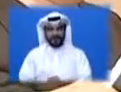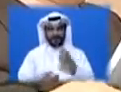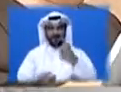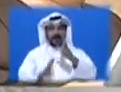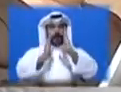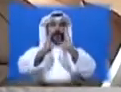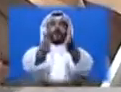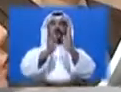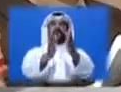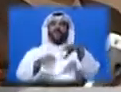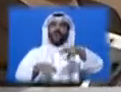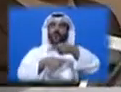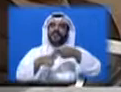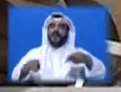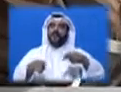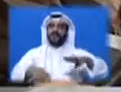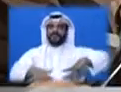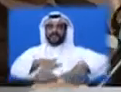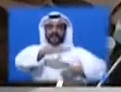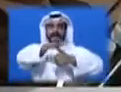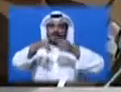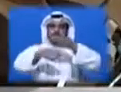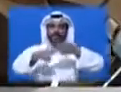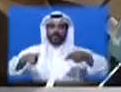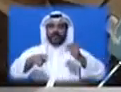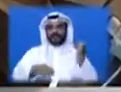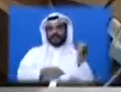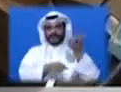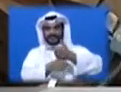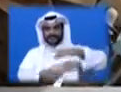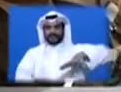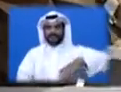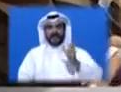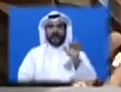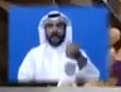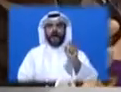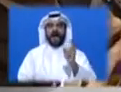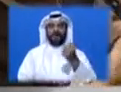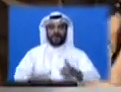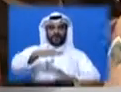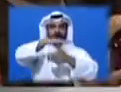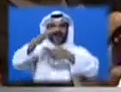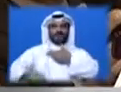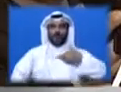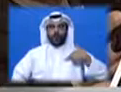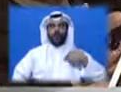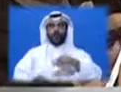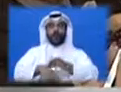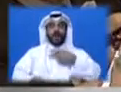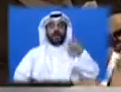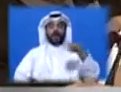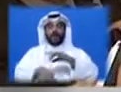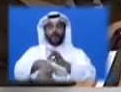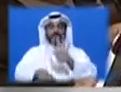أقدم تهاني دولة الكويت ممثلة بسيدي حضرة صاحب السمو الأمير وسمو ولي عهده الأمين وسمو رئيس مجلس الوزراء والحكومة